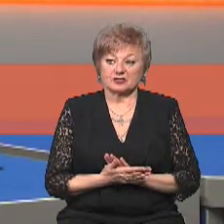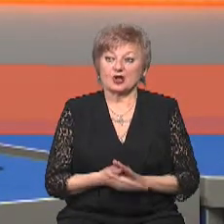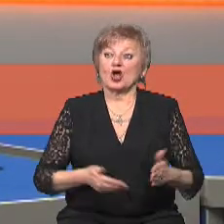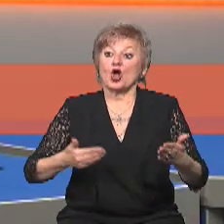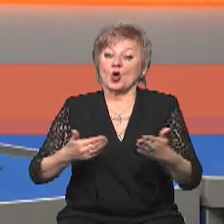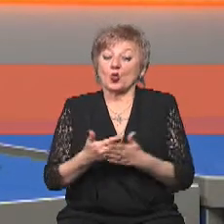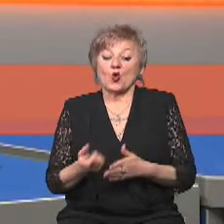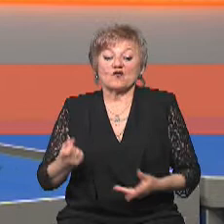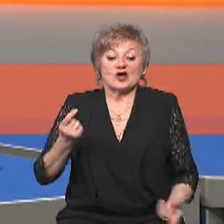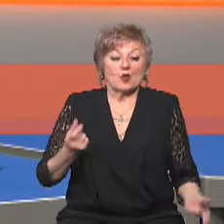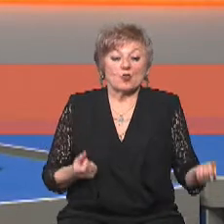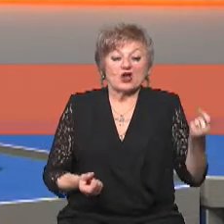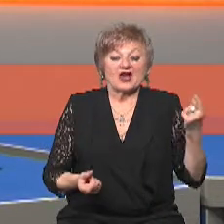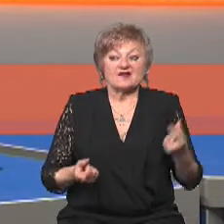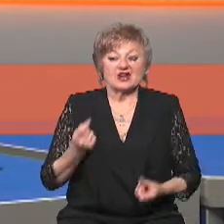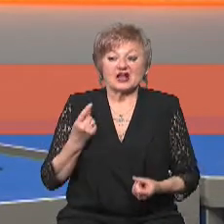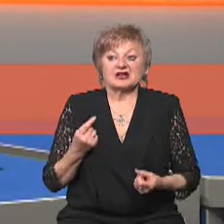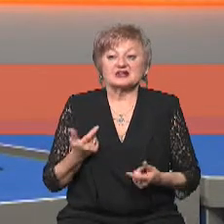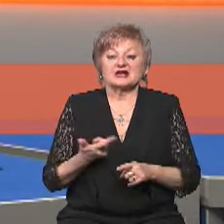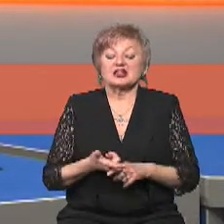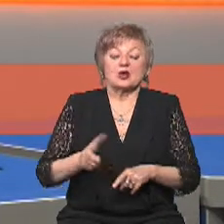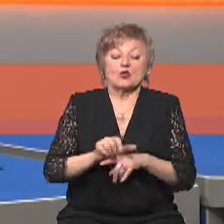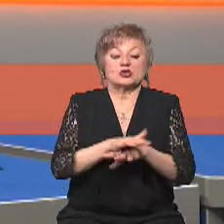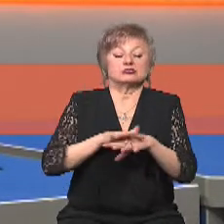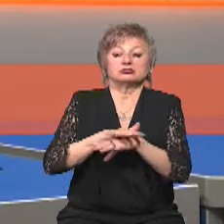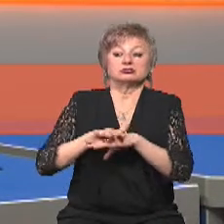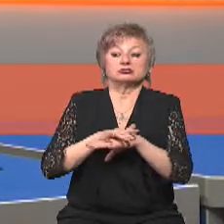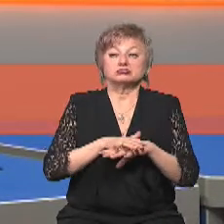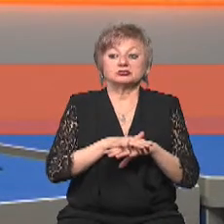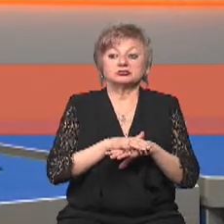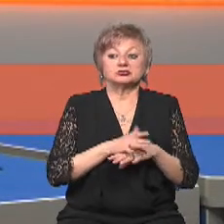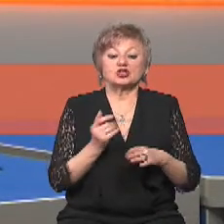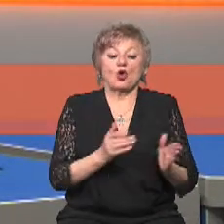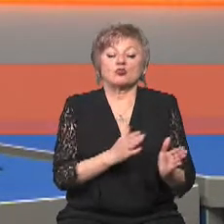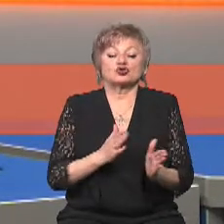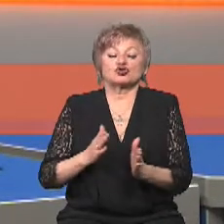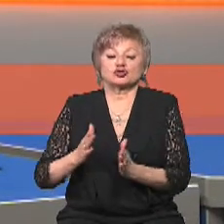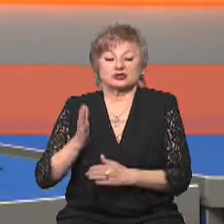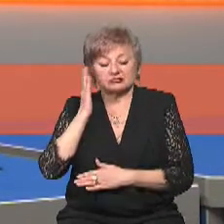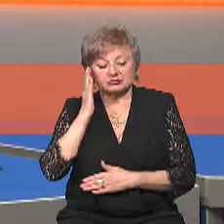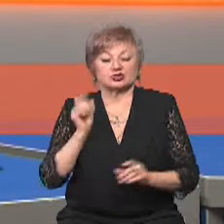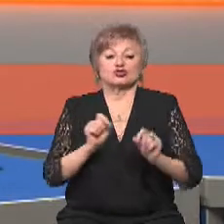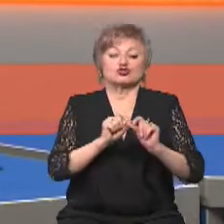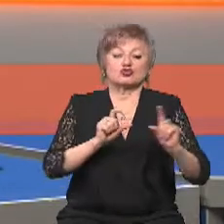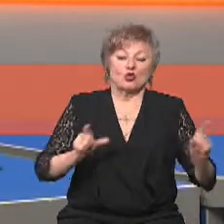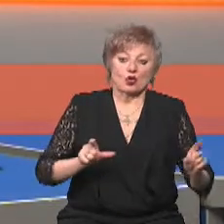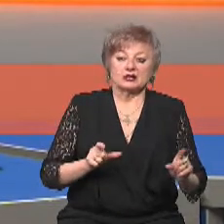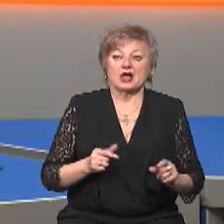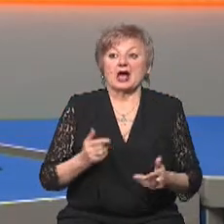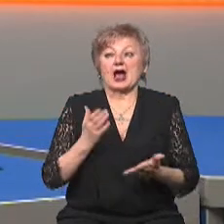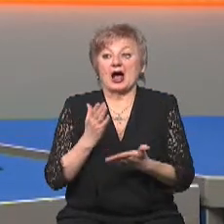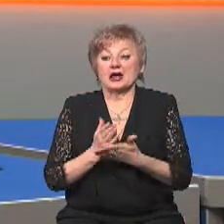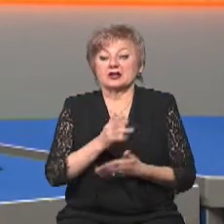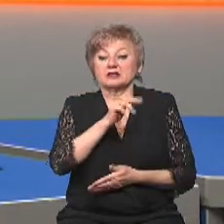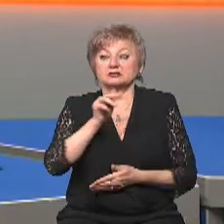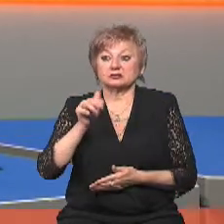нові з'являються там, де більше населення, і особливо там, де общежитие, школи. От. А є такі